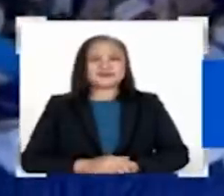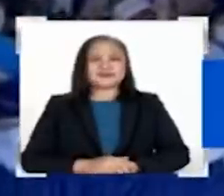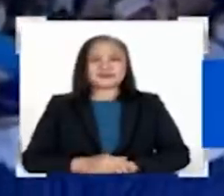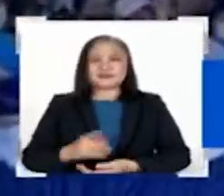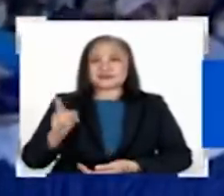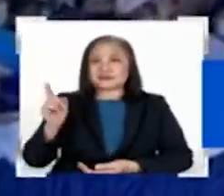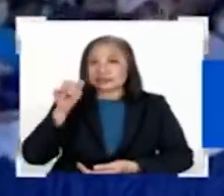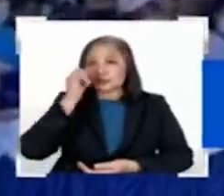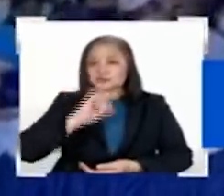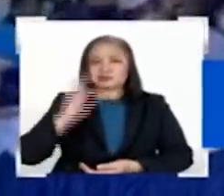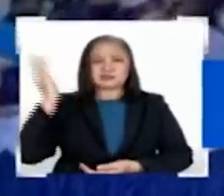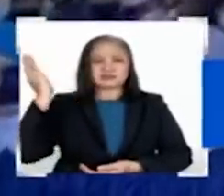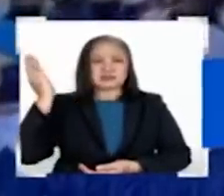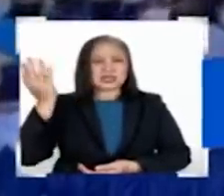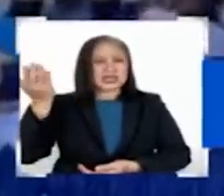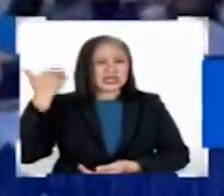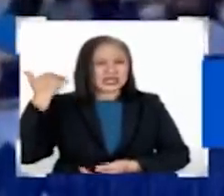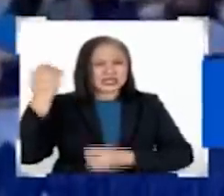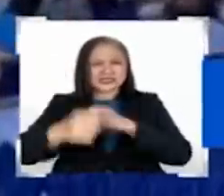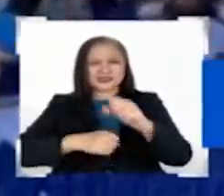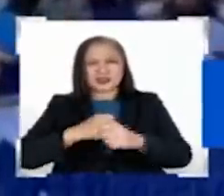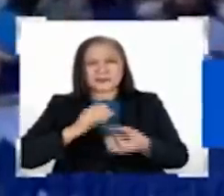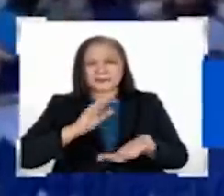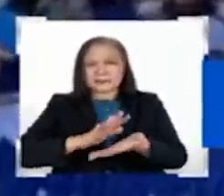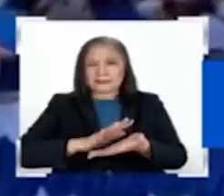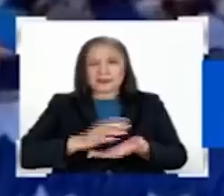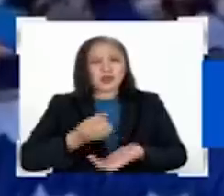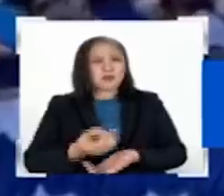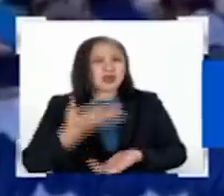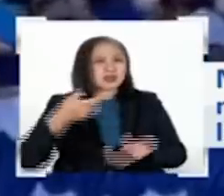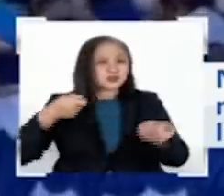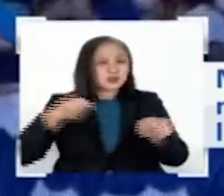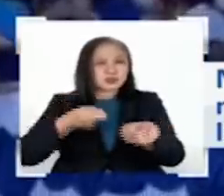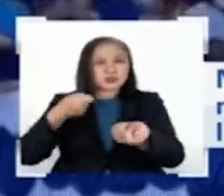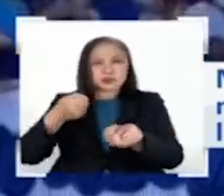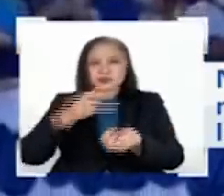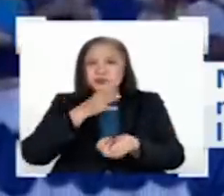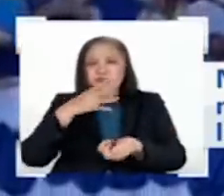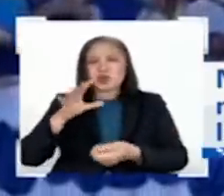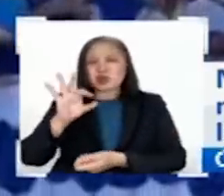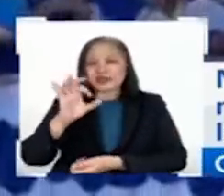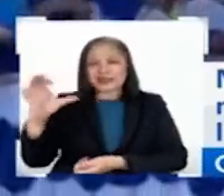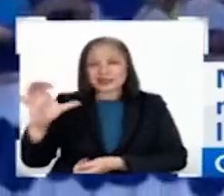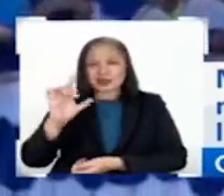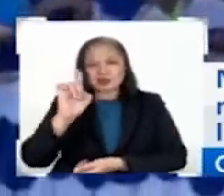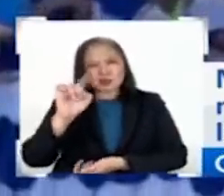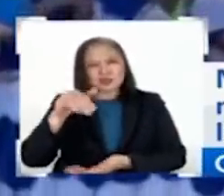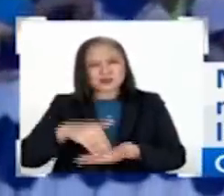presyo ng fertilizer, 900, 1,000. O ngayon, magkano?